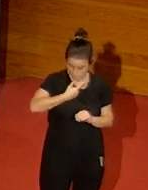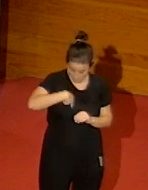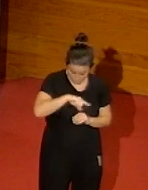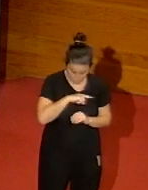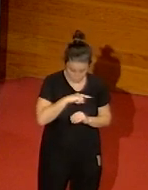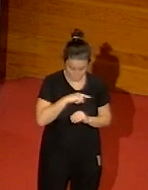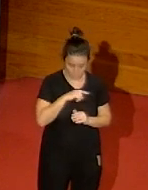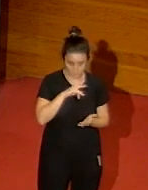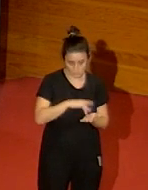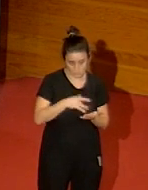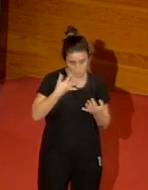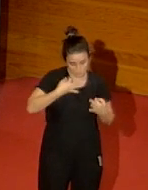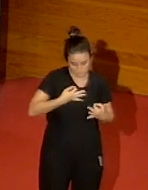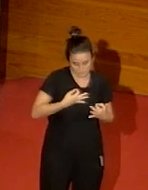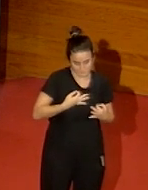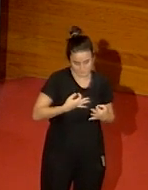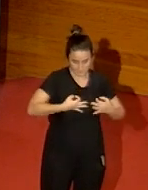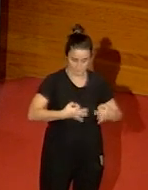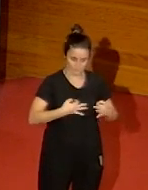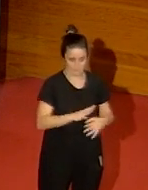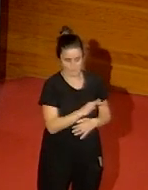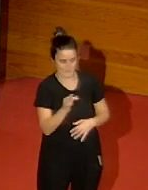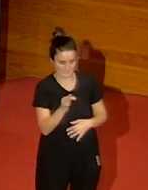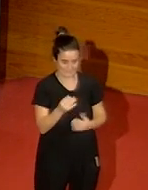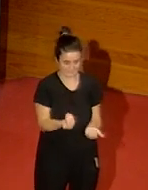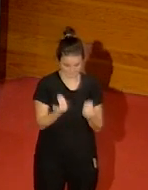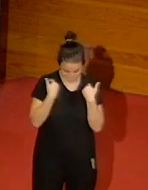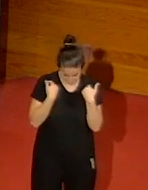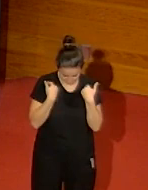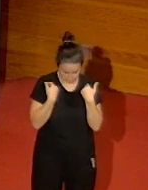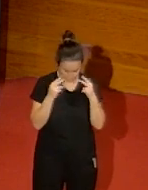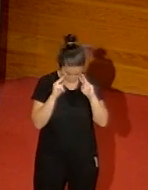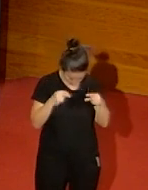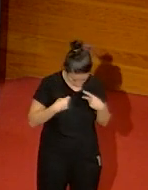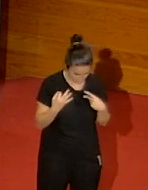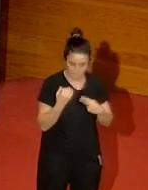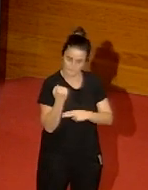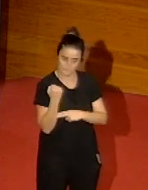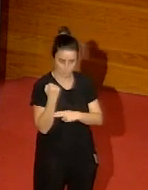eta zintzotasunez, botere hori egitea eta